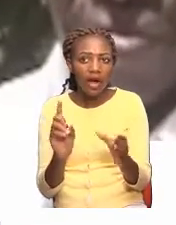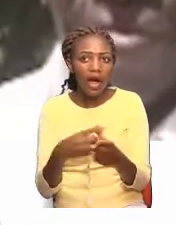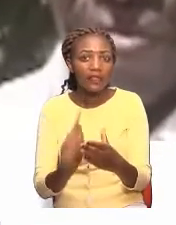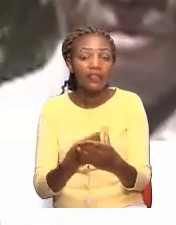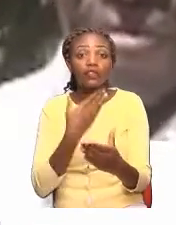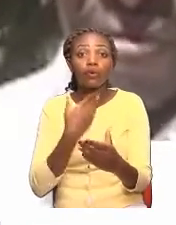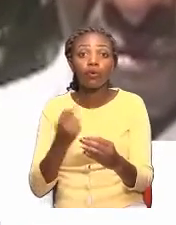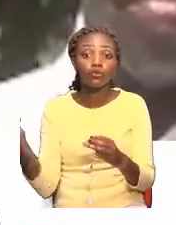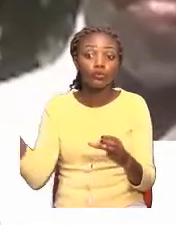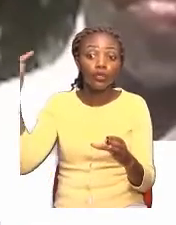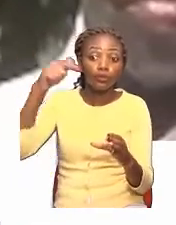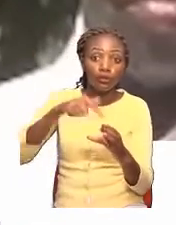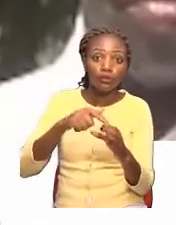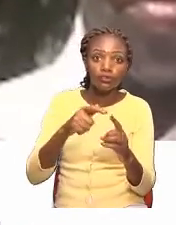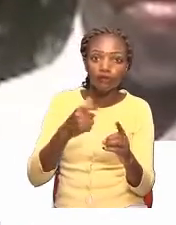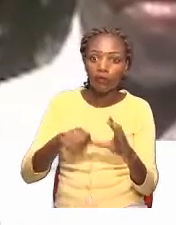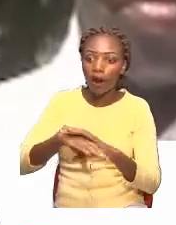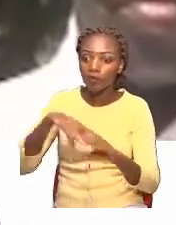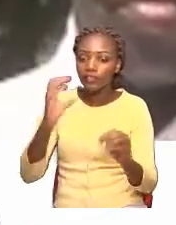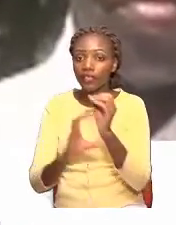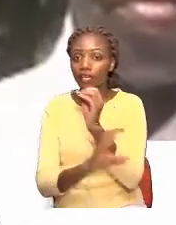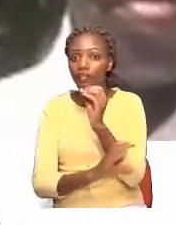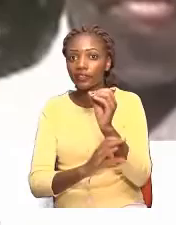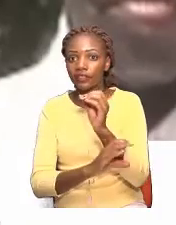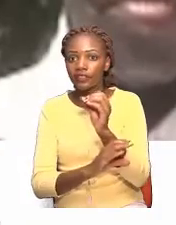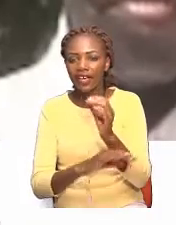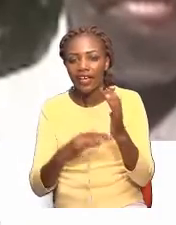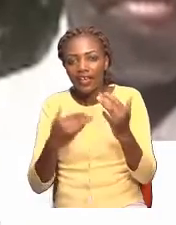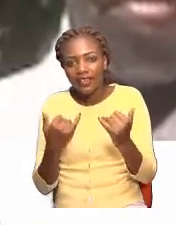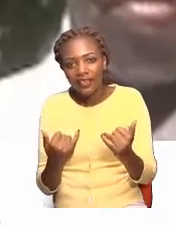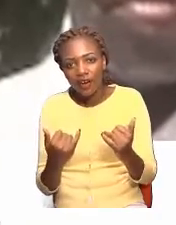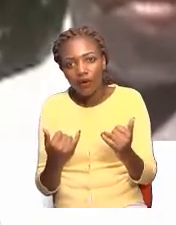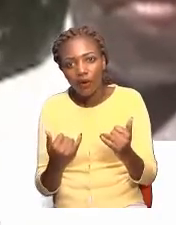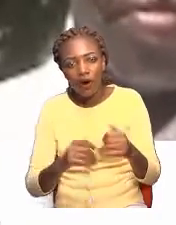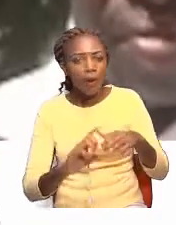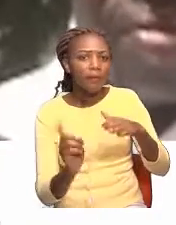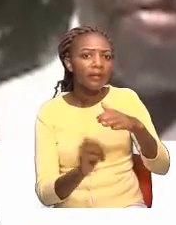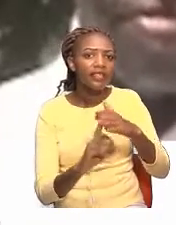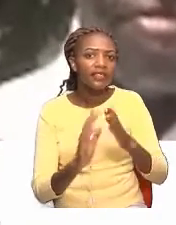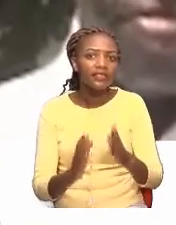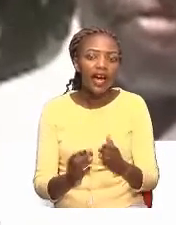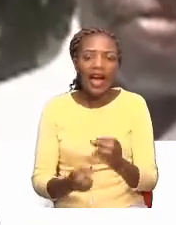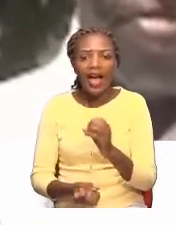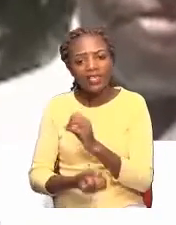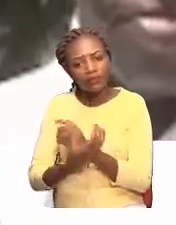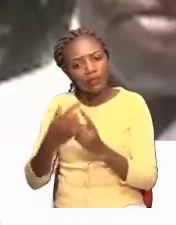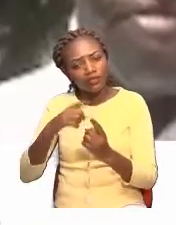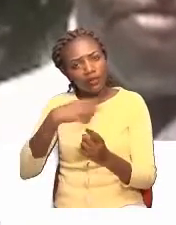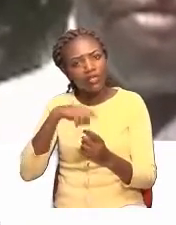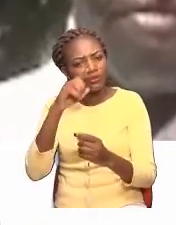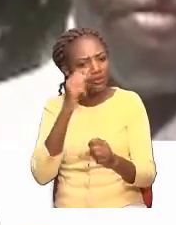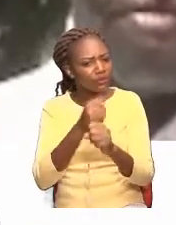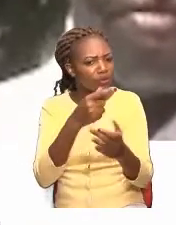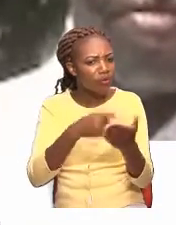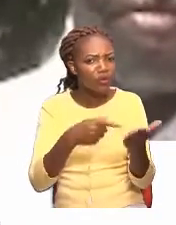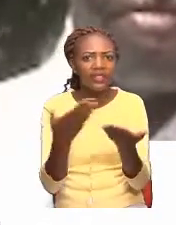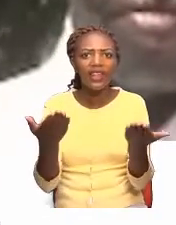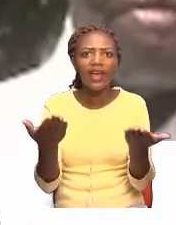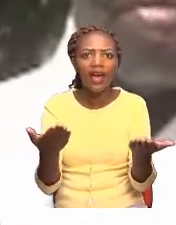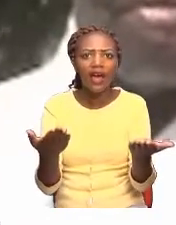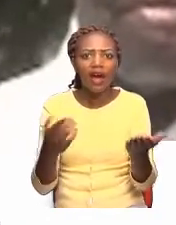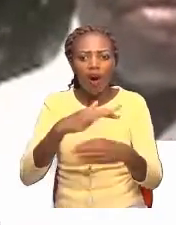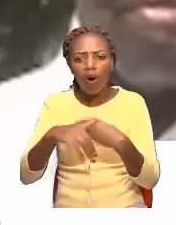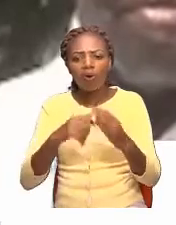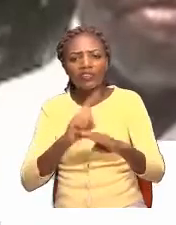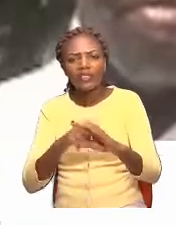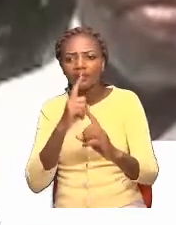nganu kutoka nje tuulize minist ama Minister CS kiunjuri atueleze ni Nini yee Ananya huko because every time anongeanga anasema hakun